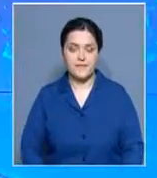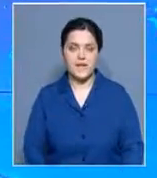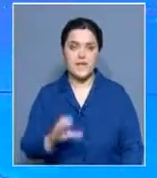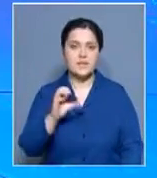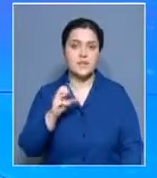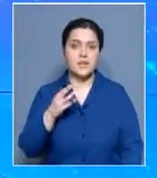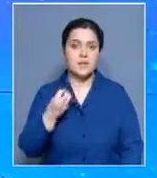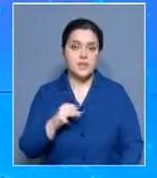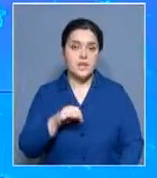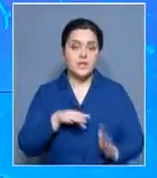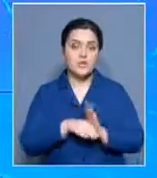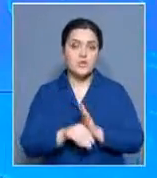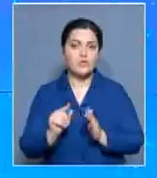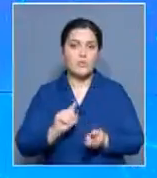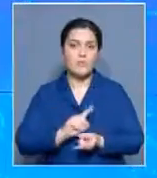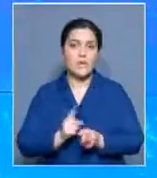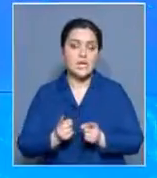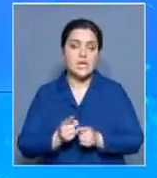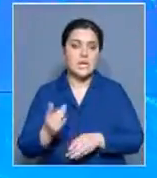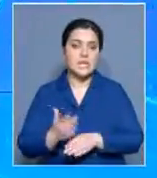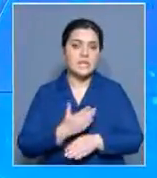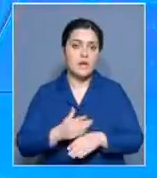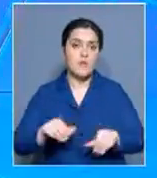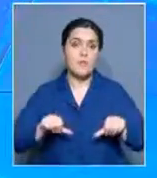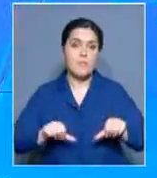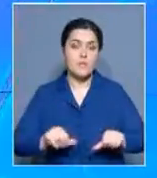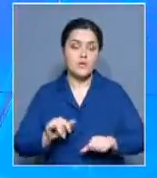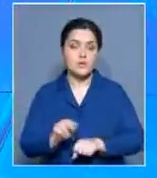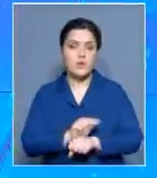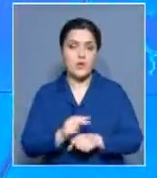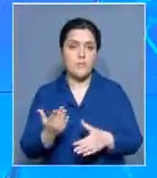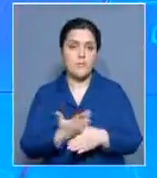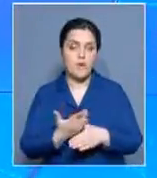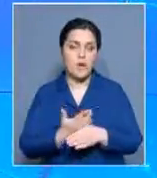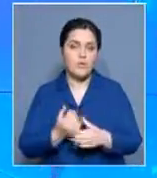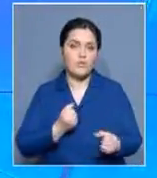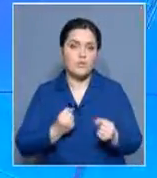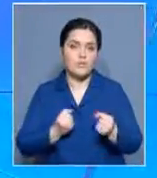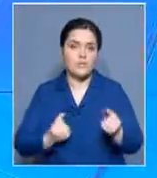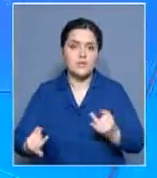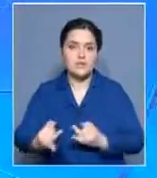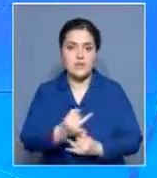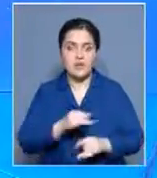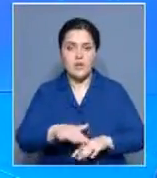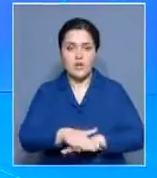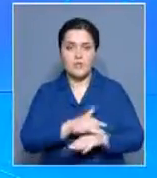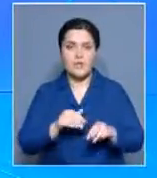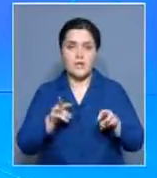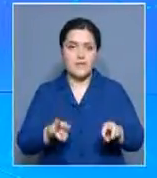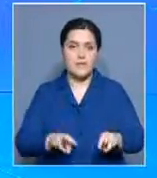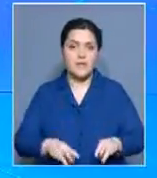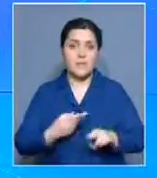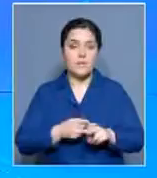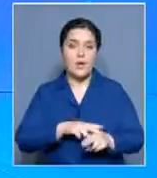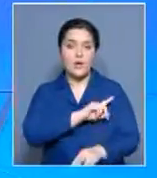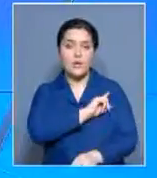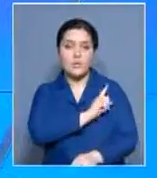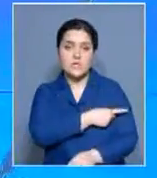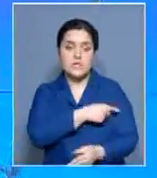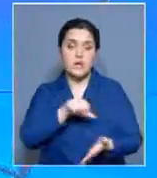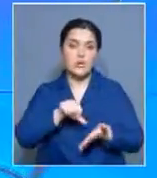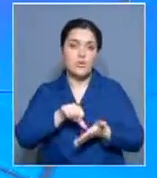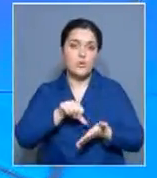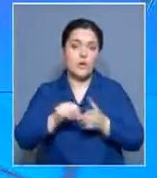Общественники семьи считают, что перераспределение полномочий в рамках реформы поможет укрепить диалог между обществом и властью. Это значительно усилит роль